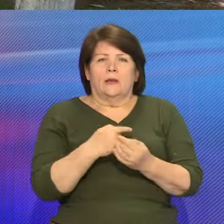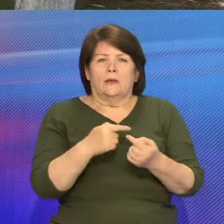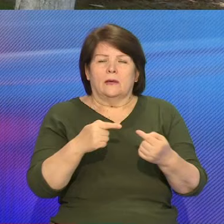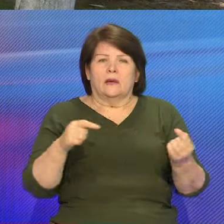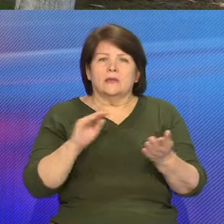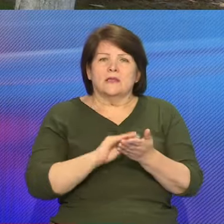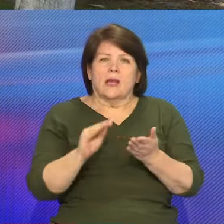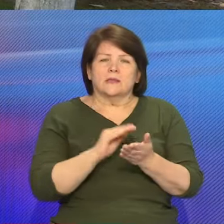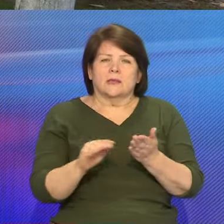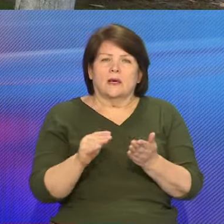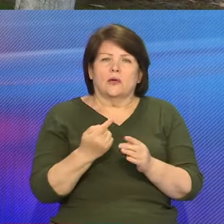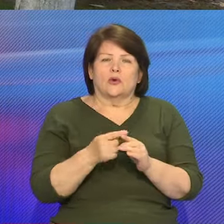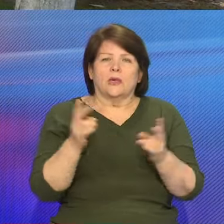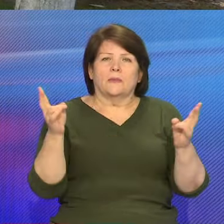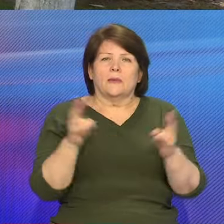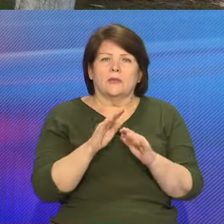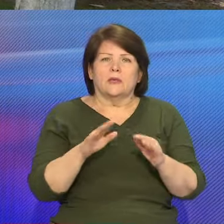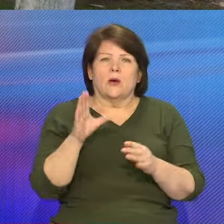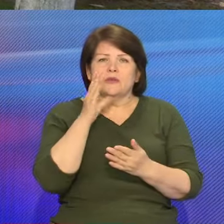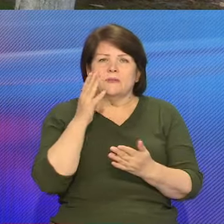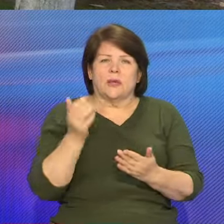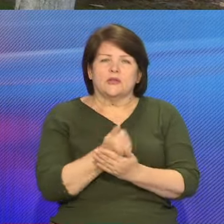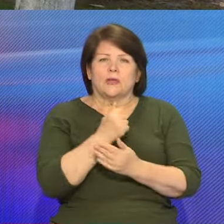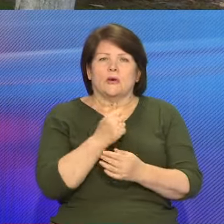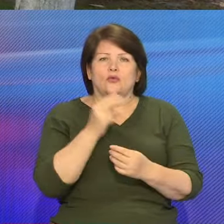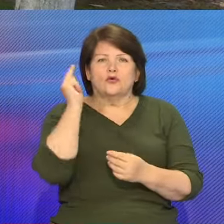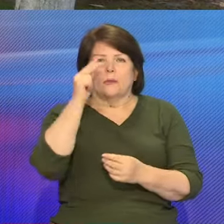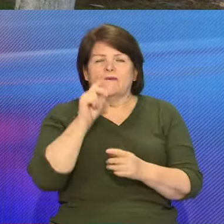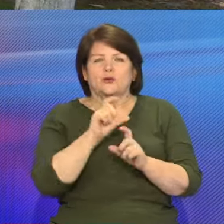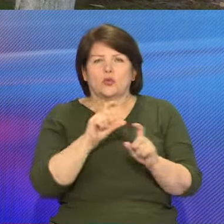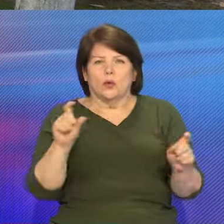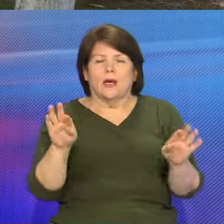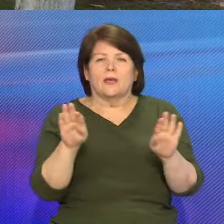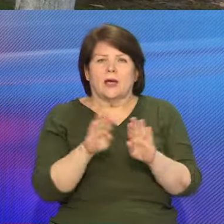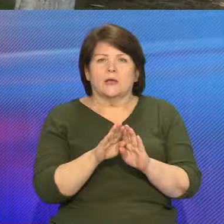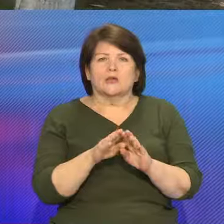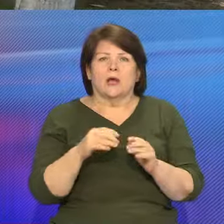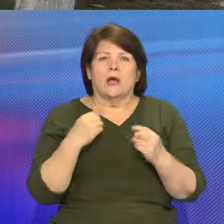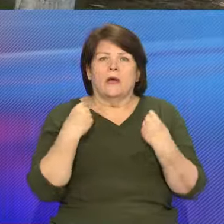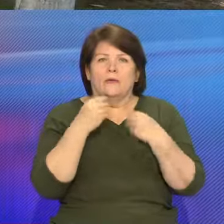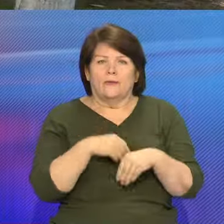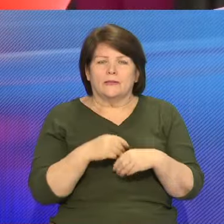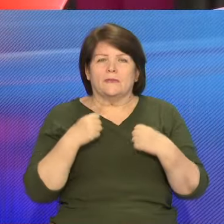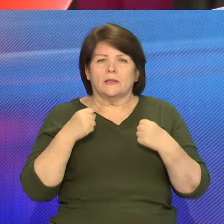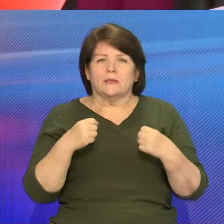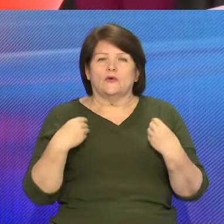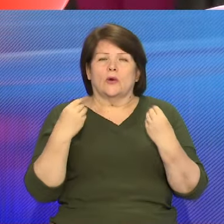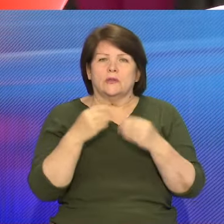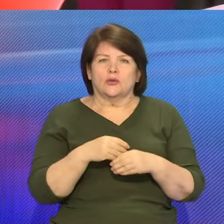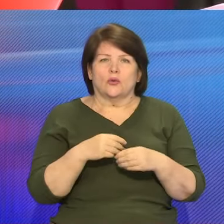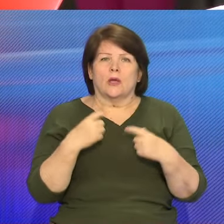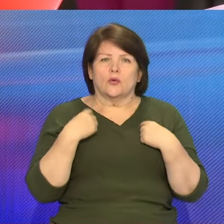принадлежности, которые понадобятся детям для успешной учебы в школе, а также школьную форму, спортивную форму и